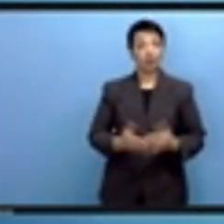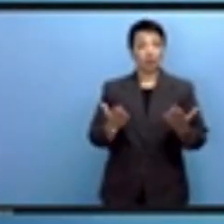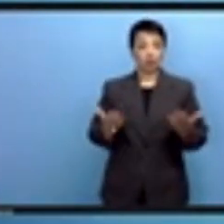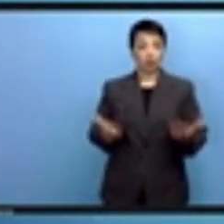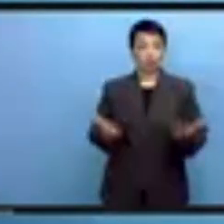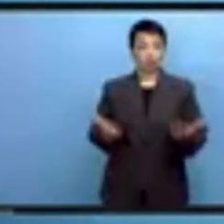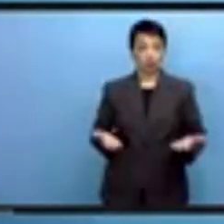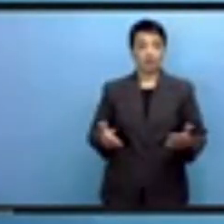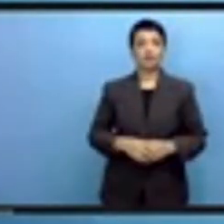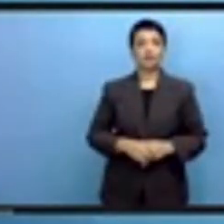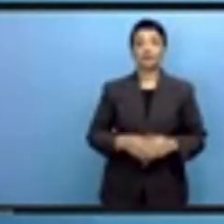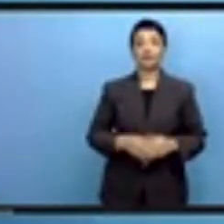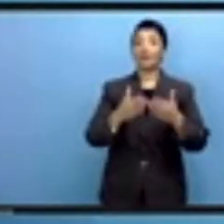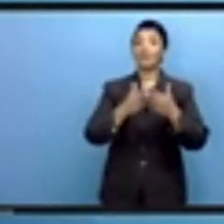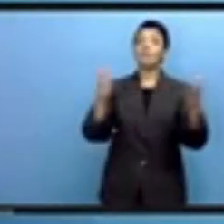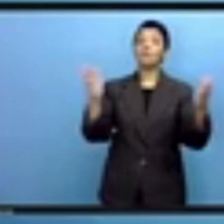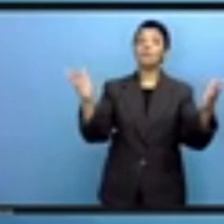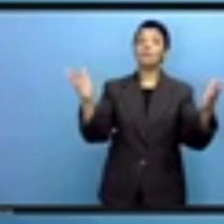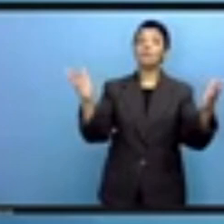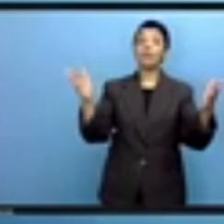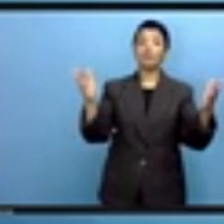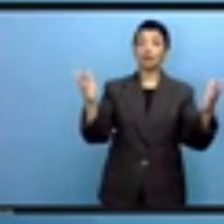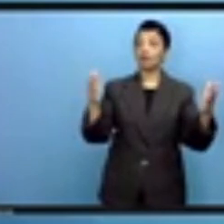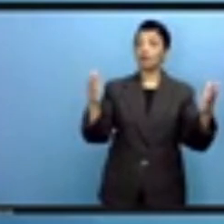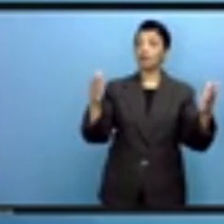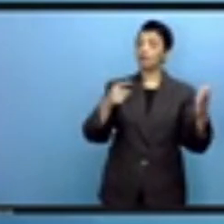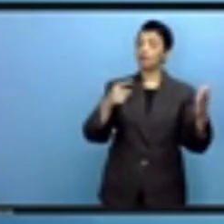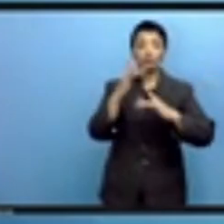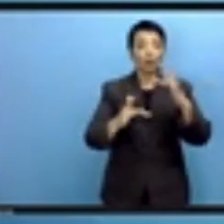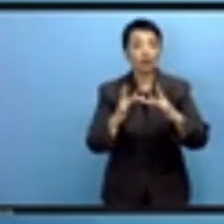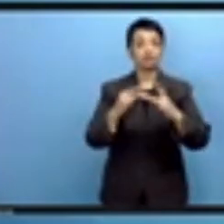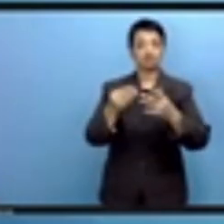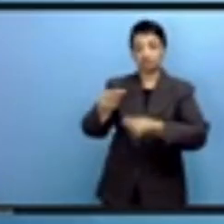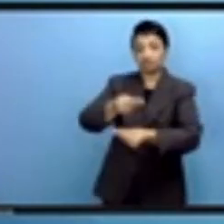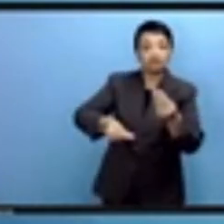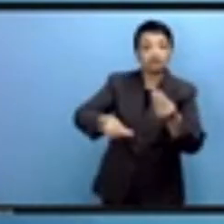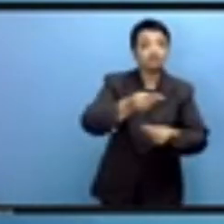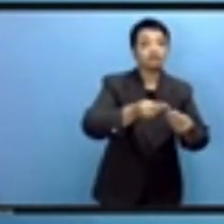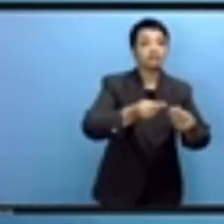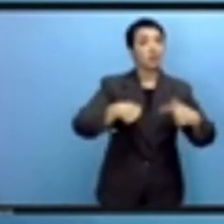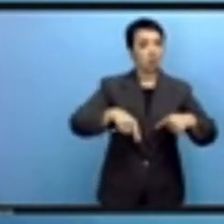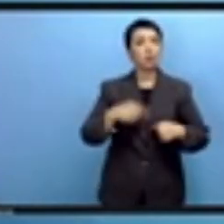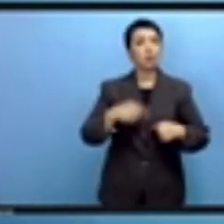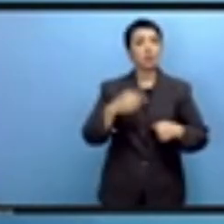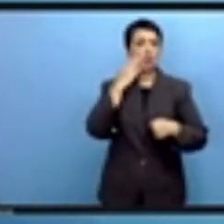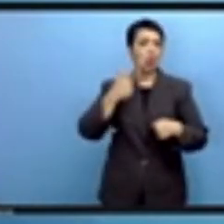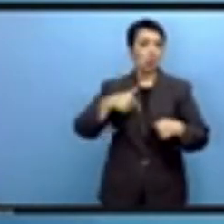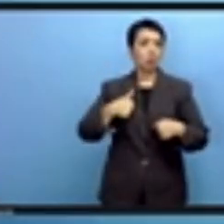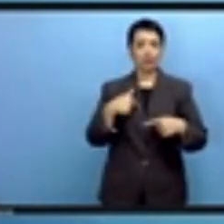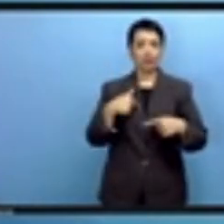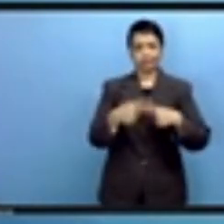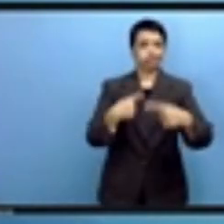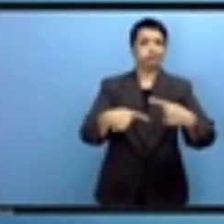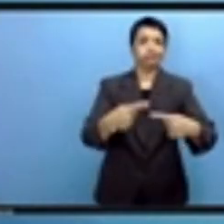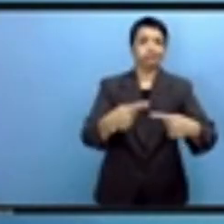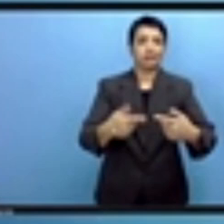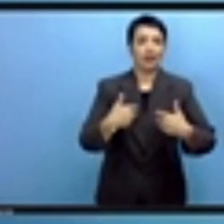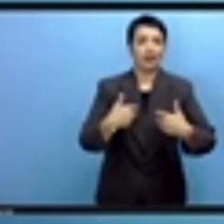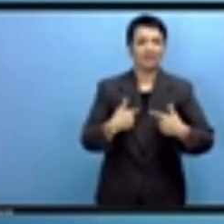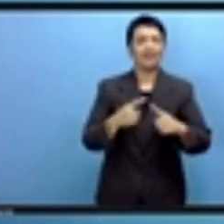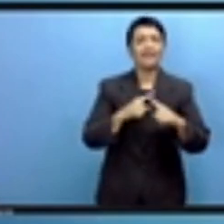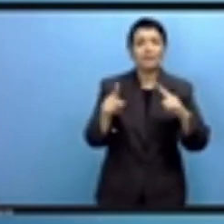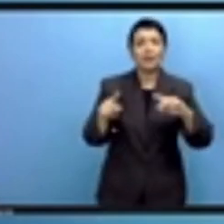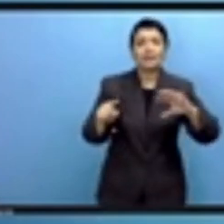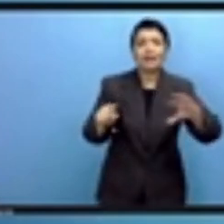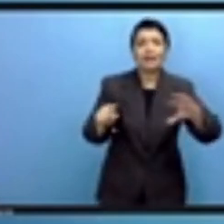个针对数字经济的兼容参与。今天呢，数字公共基础设施、数字公共的产